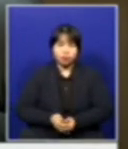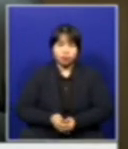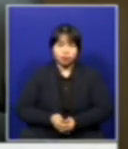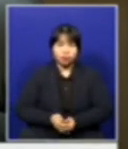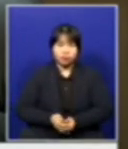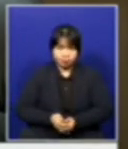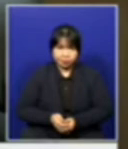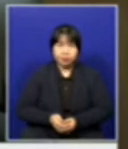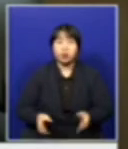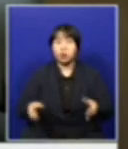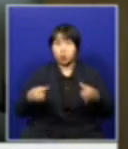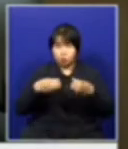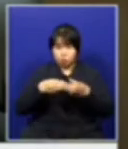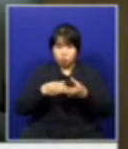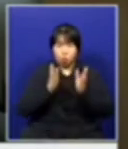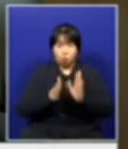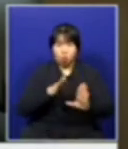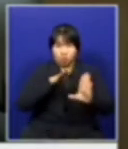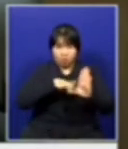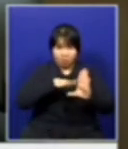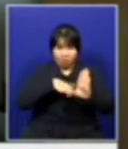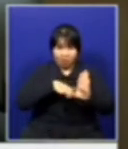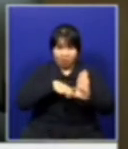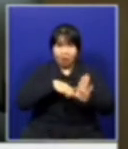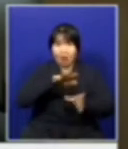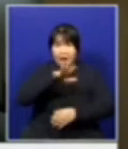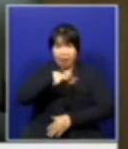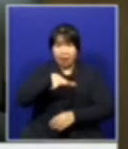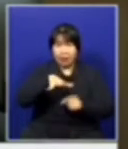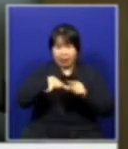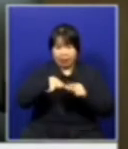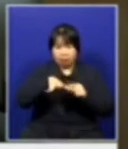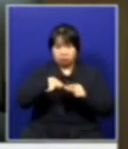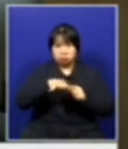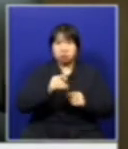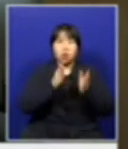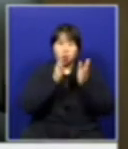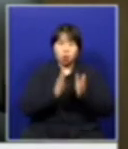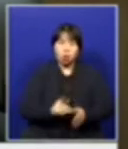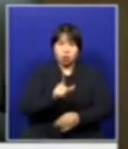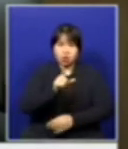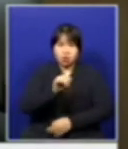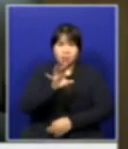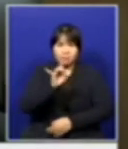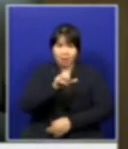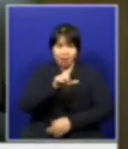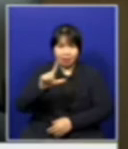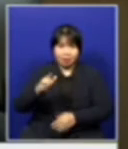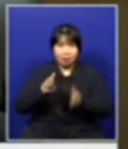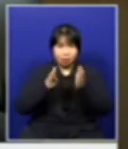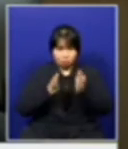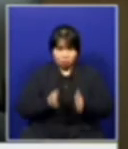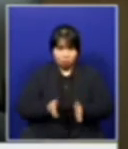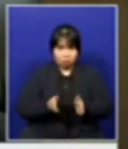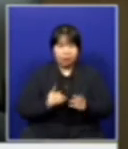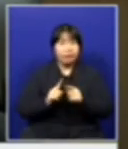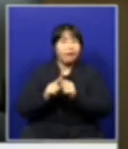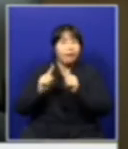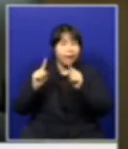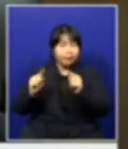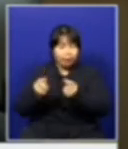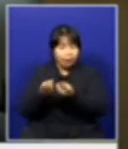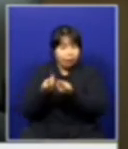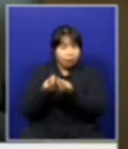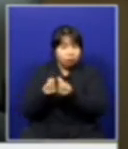กลุ่มผู้ลงทะเบียนที่ไม่ทิ้งกันเนี่ยมียอดลงทะเบียนถึง28ล้านรายนะฮะแต่มีตัวเลข